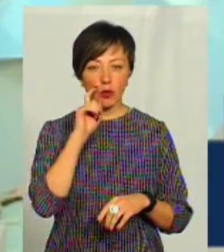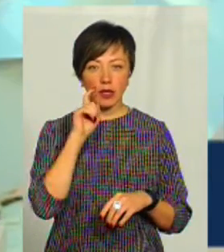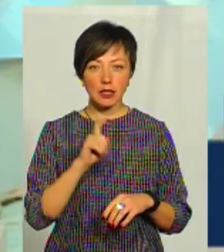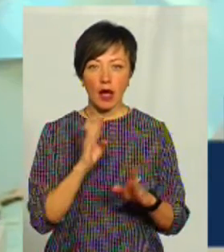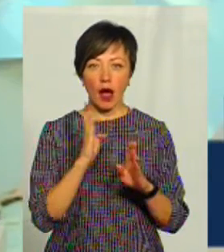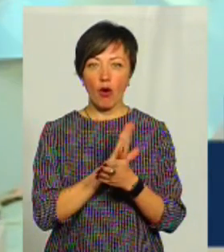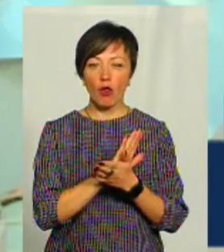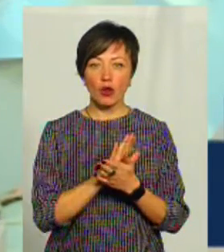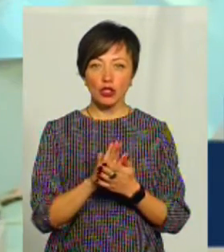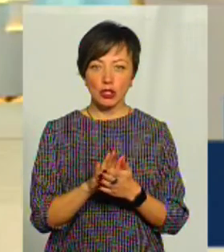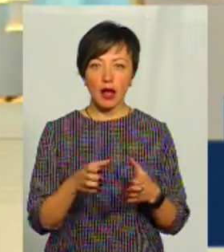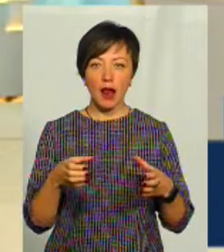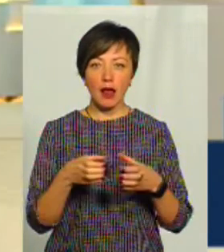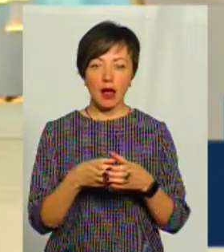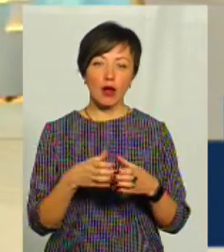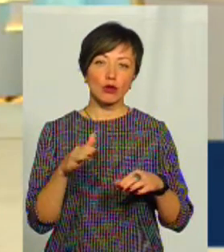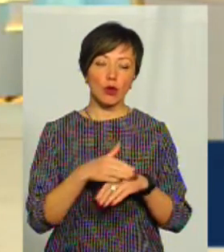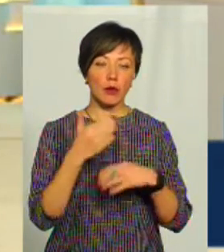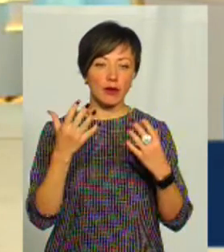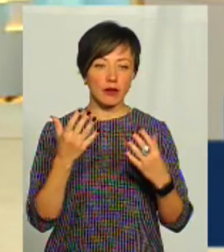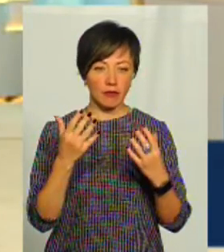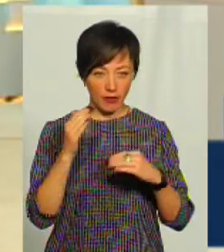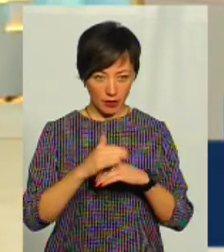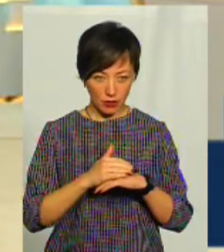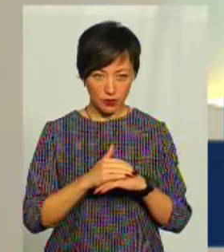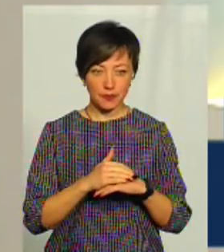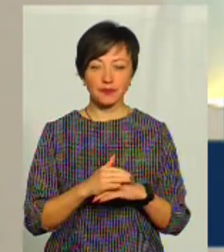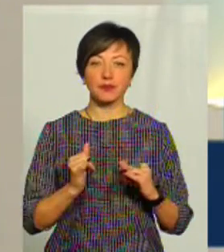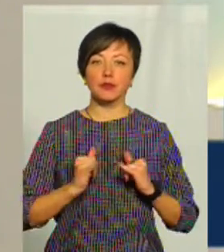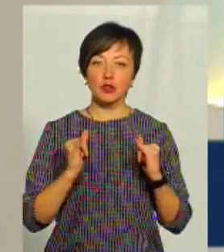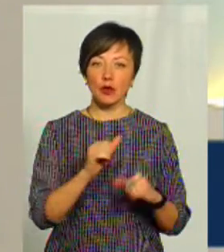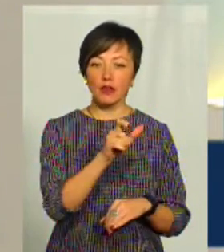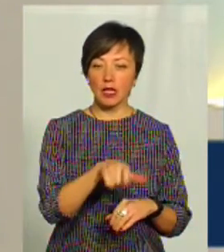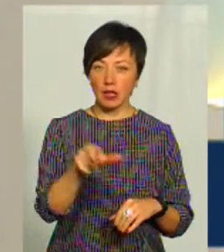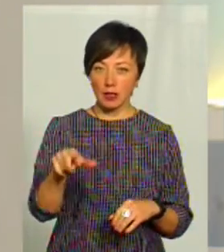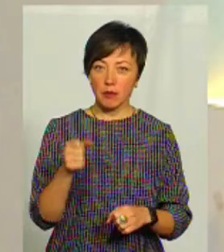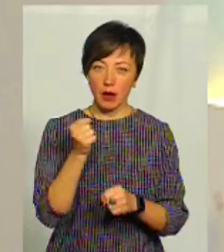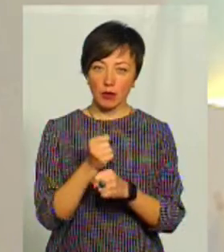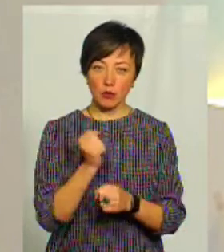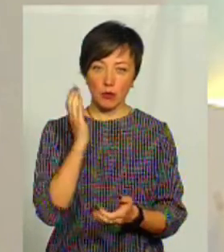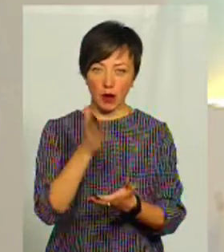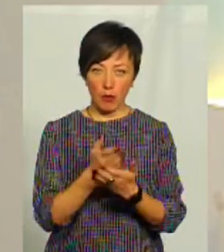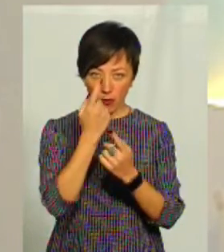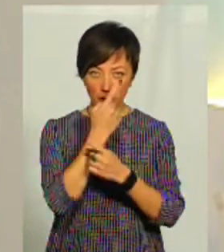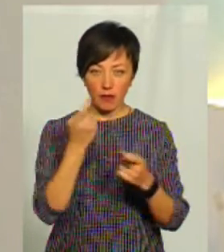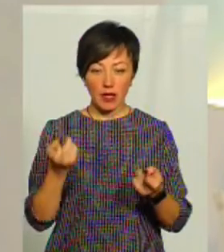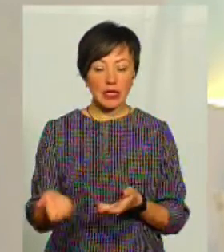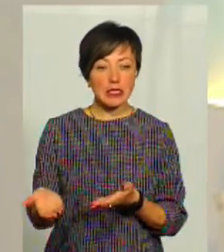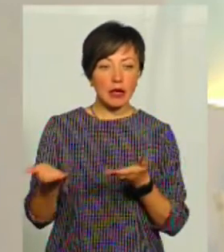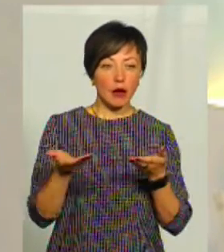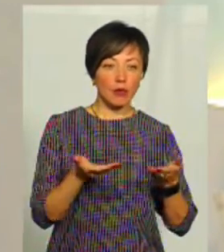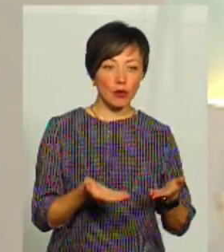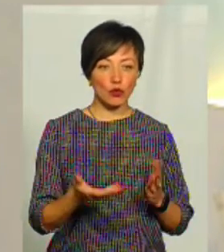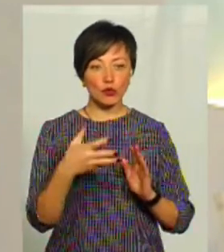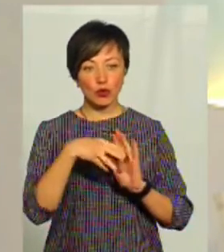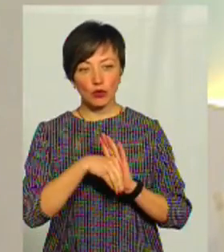«Всеукраїнська екологічна ліга». Доброго вечора. Доброго вечора. Шановні глядачі, ми працюємо в прямому ефірі, тому запрошуємо залучатися